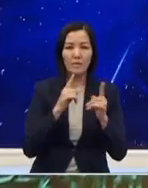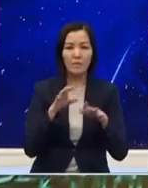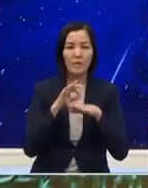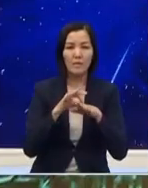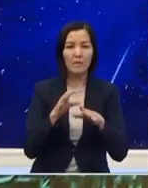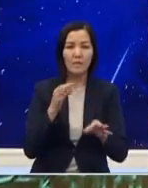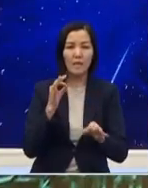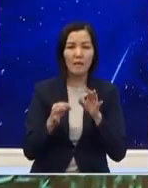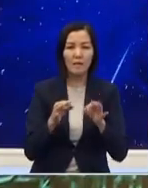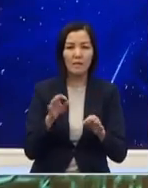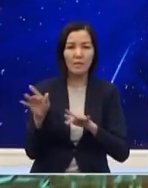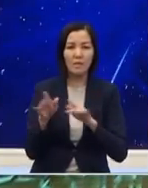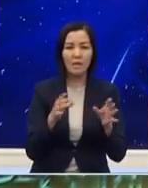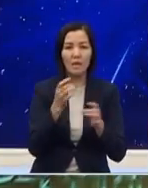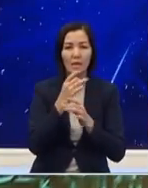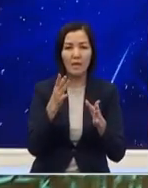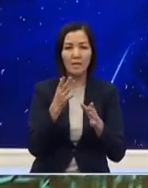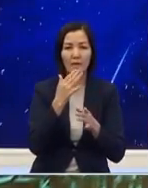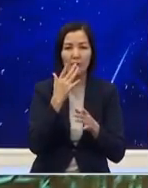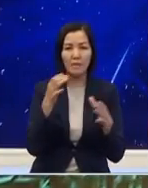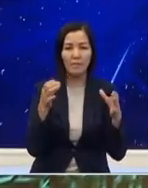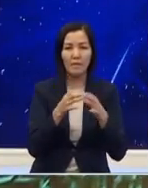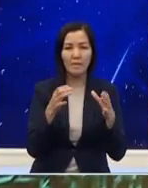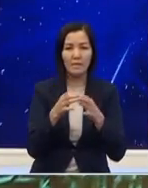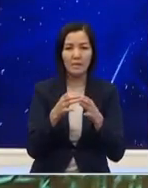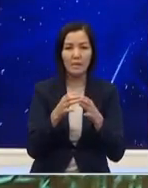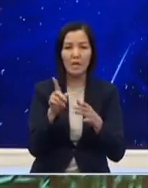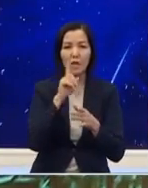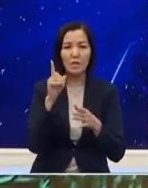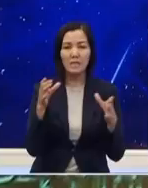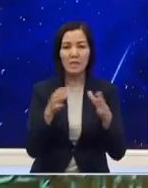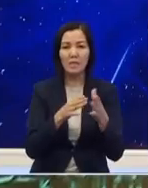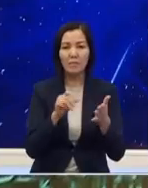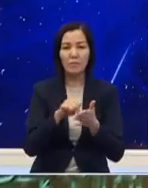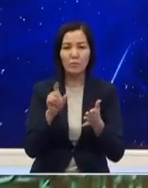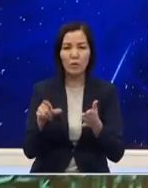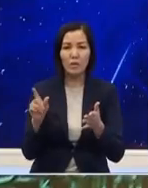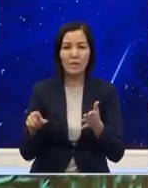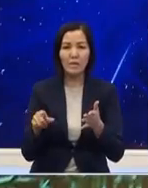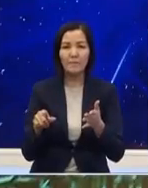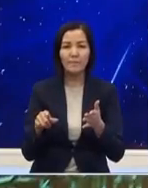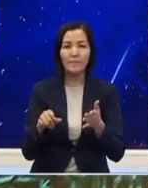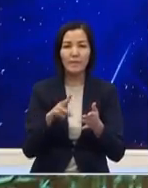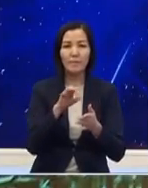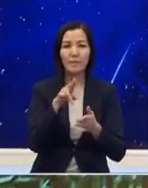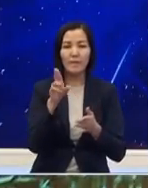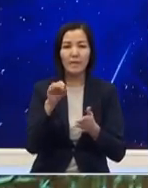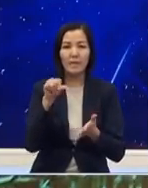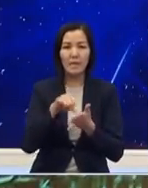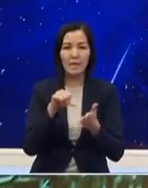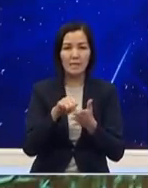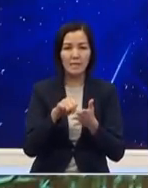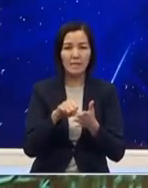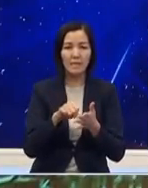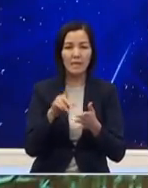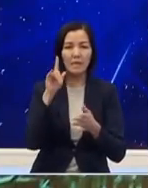онлайн семинар-тренингте талқыланды. Шараға этномәдени бірлестіктің өкілдері, жастар штабының мүшелері еліміздің әр өңірінен